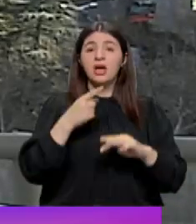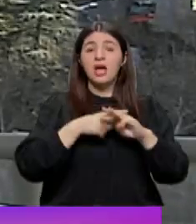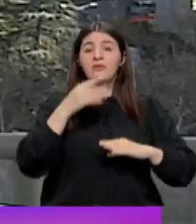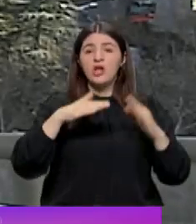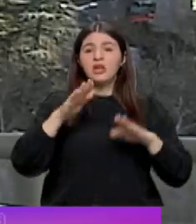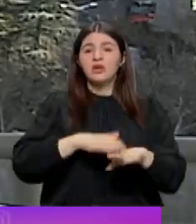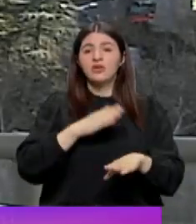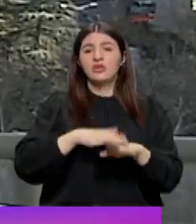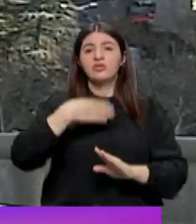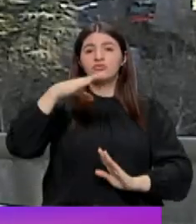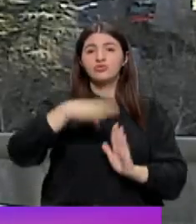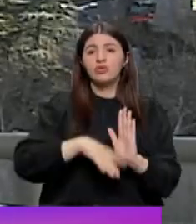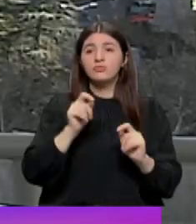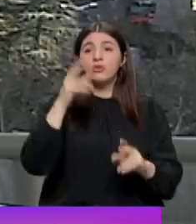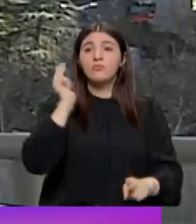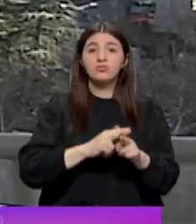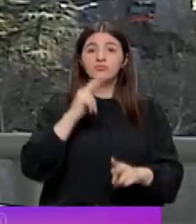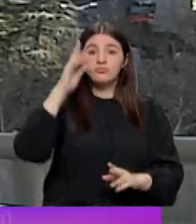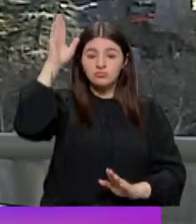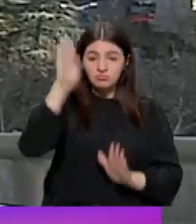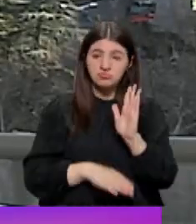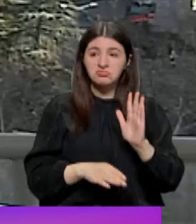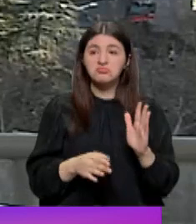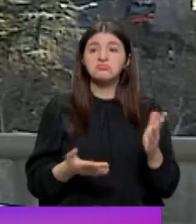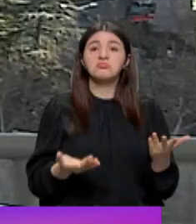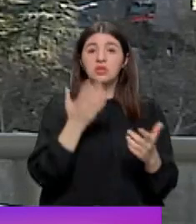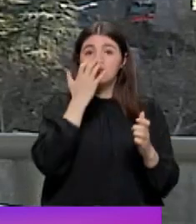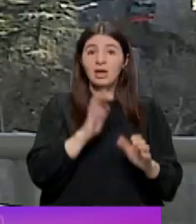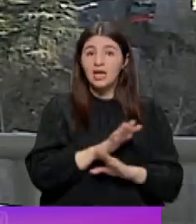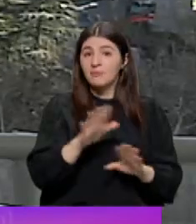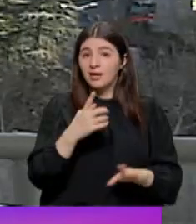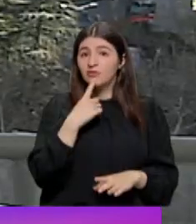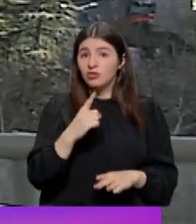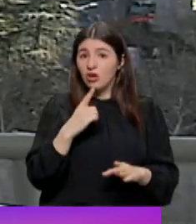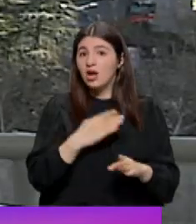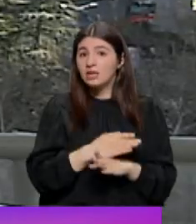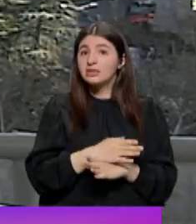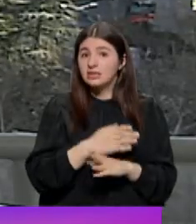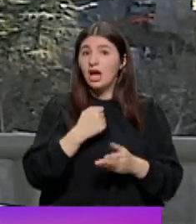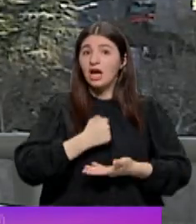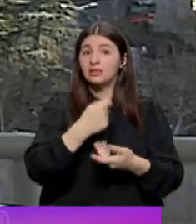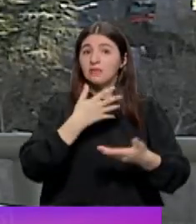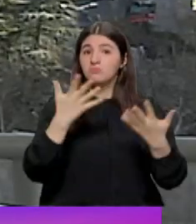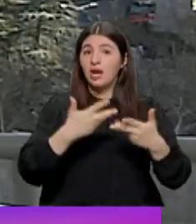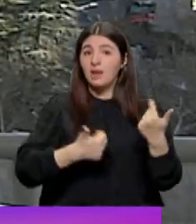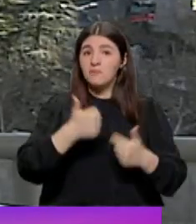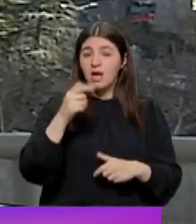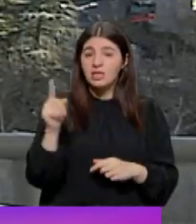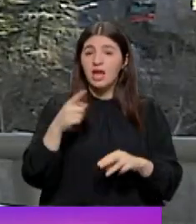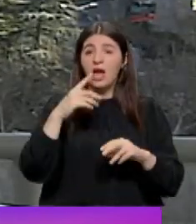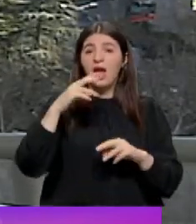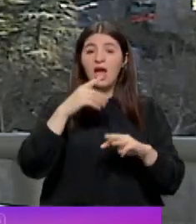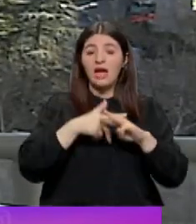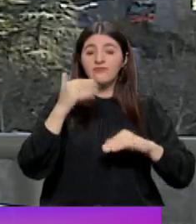Enflasyon yavaş yavaş düşecek. Öyle birden düşüş beklemeyin diyor aslında Hazine ve Maliye Bakanı. Enflasyon Aralık